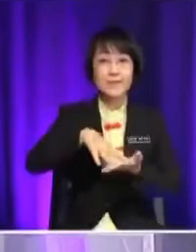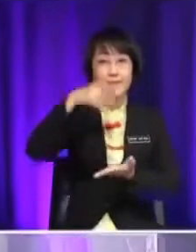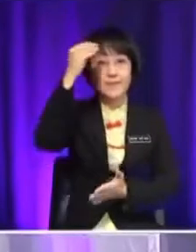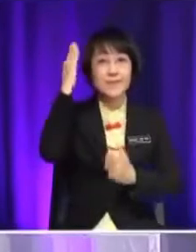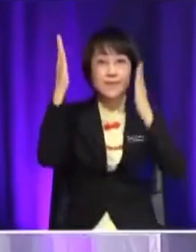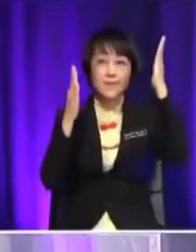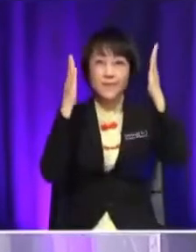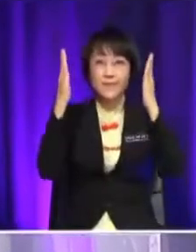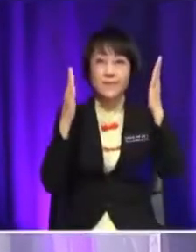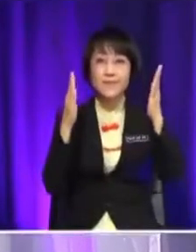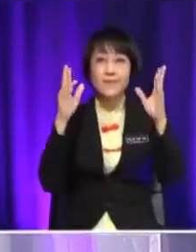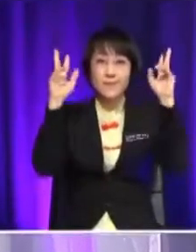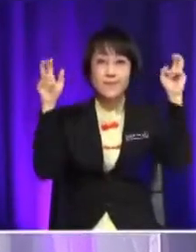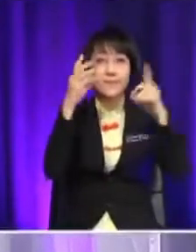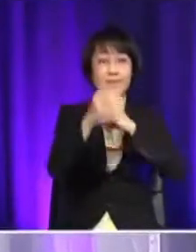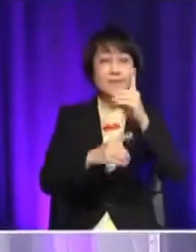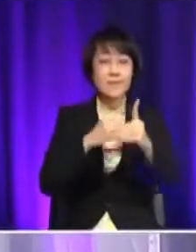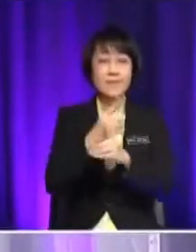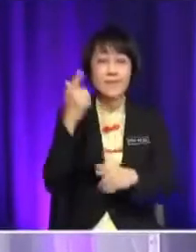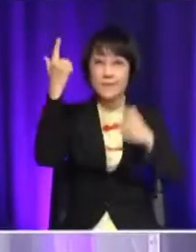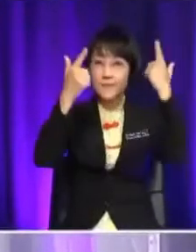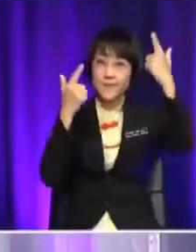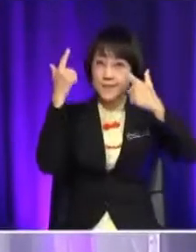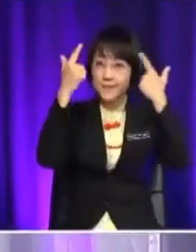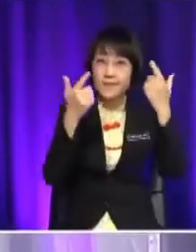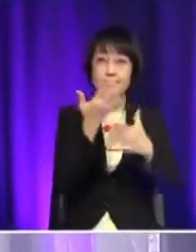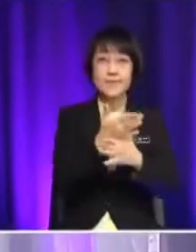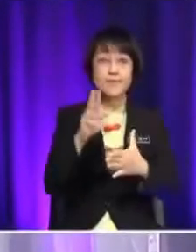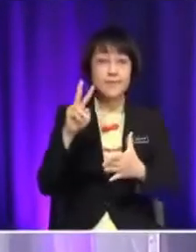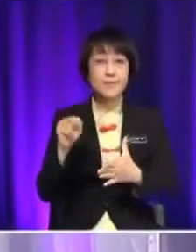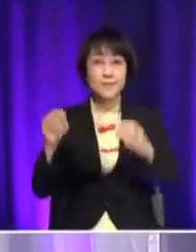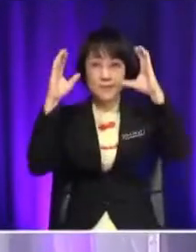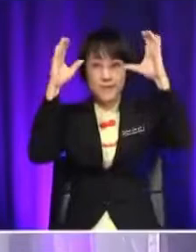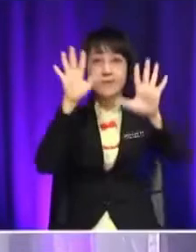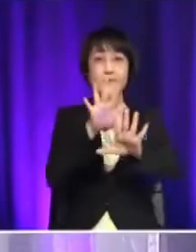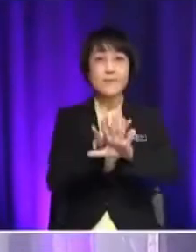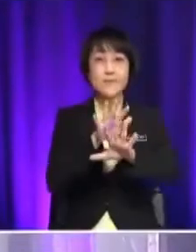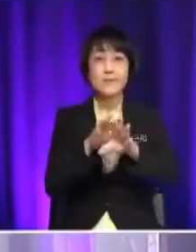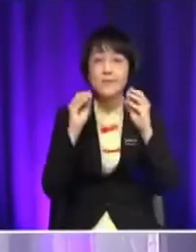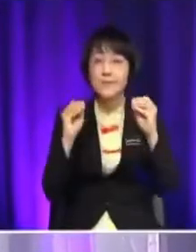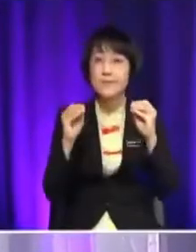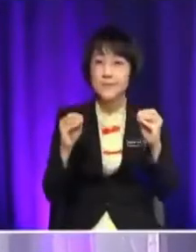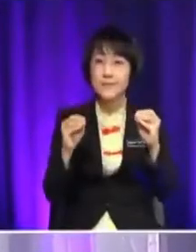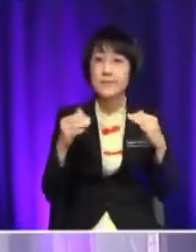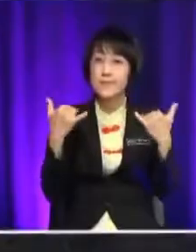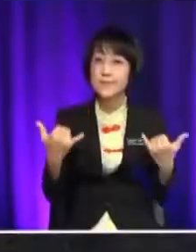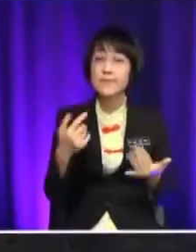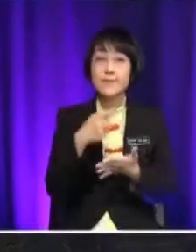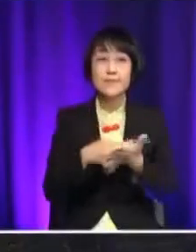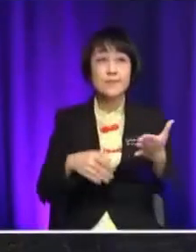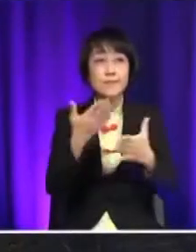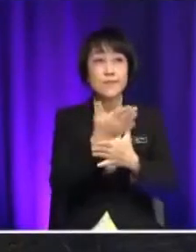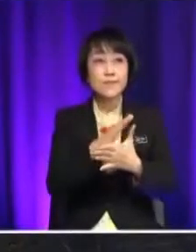Dunia Pelancongan. Dan cikgu, di segmen ini banyak cikgu dah ajar kami dah. Kali ini apa pula perkongsian daripada cikgu? Baik